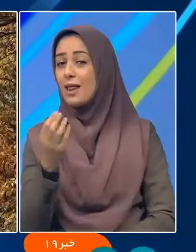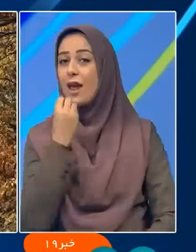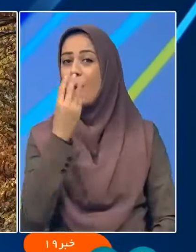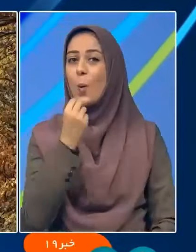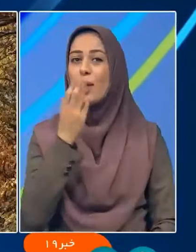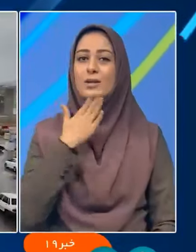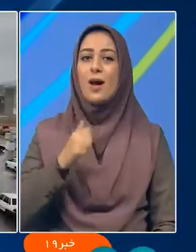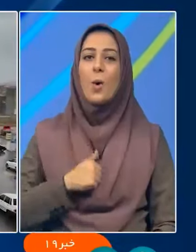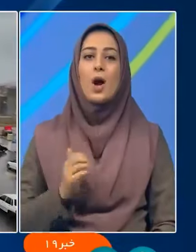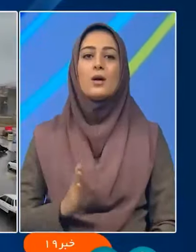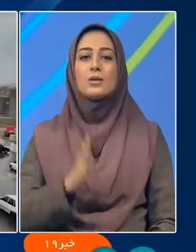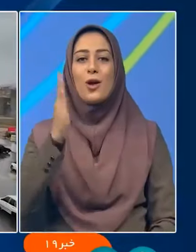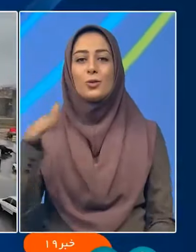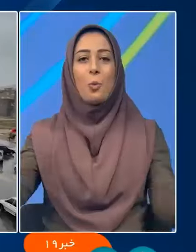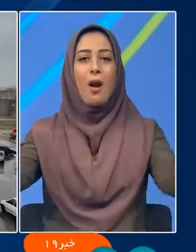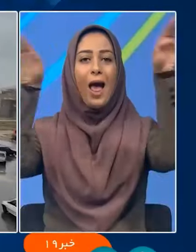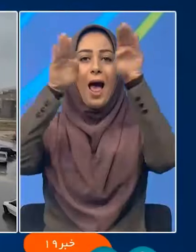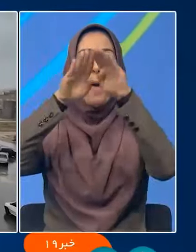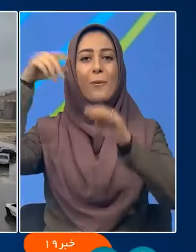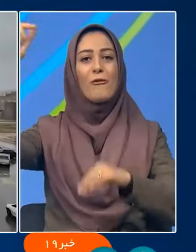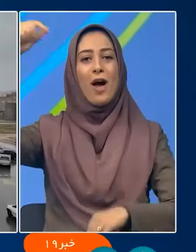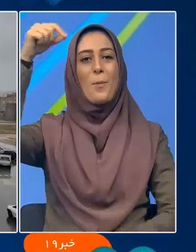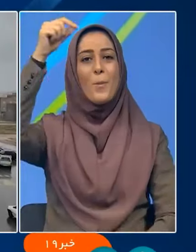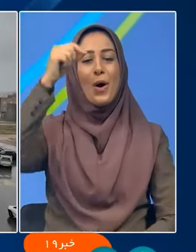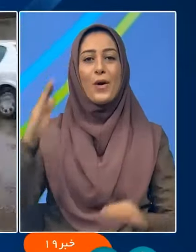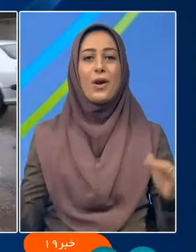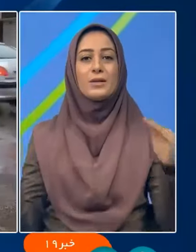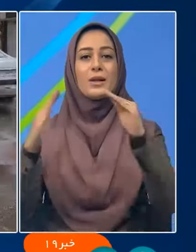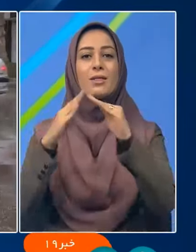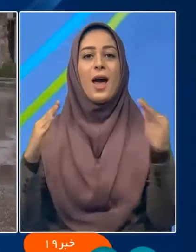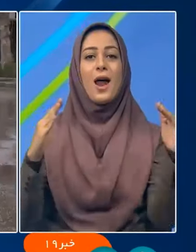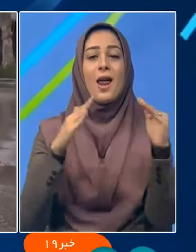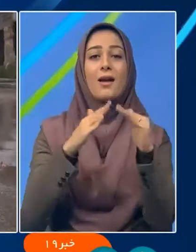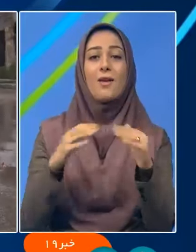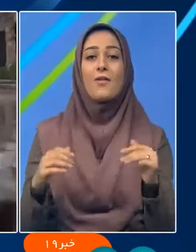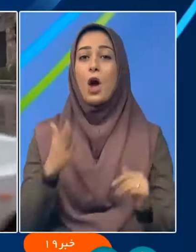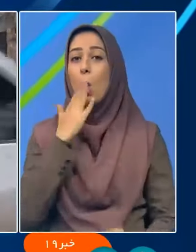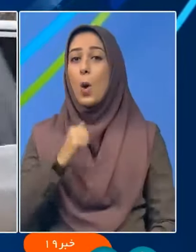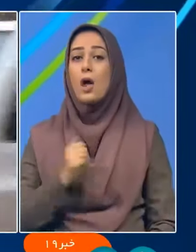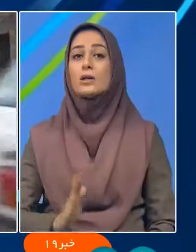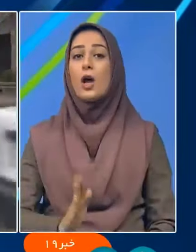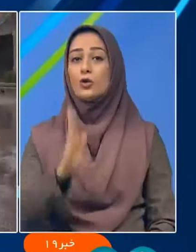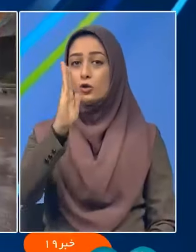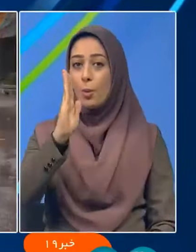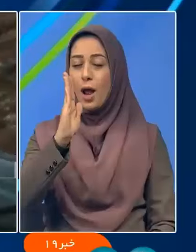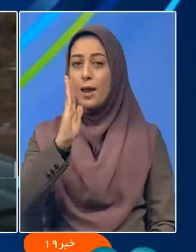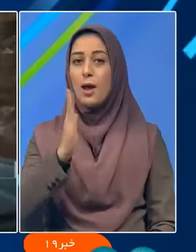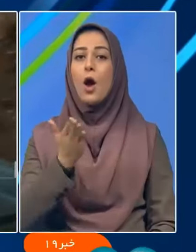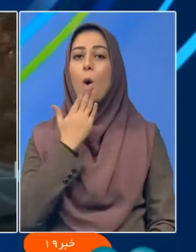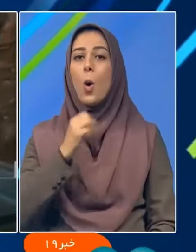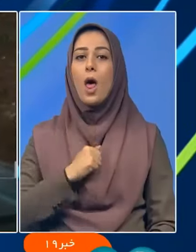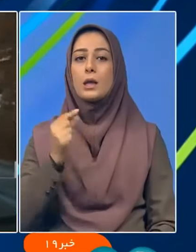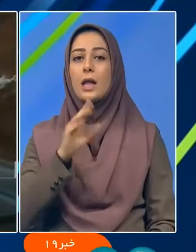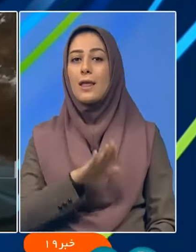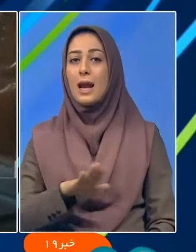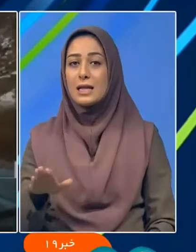خراسان شمالی هم ابری و بارانی است. در ارتفاع و بخش‌های سردسیر خراسان شمالی، شمال استان‌های خراسان رضوی و